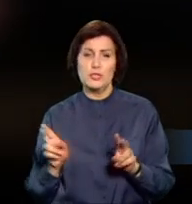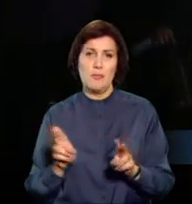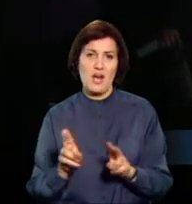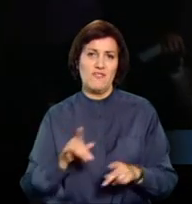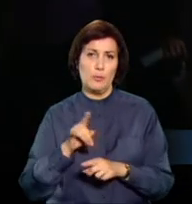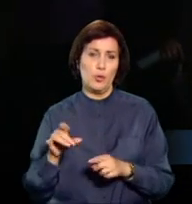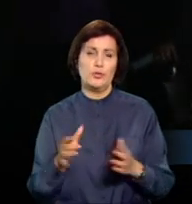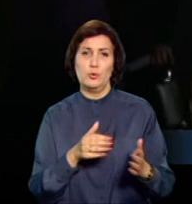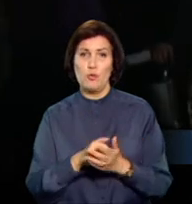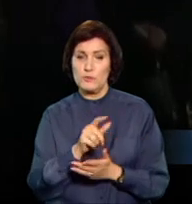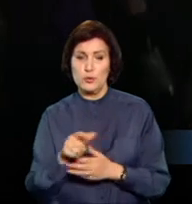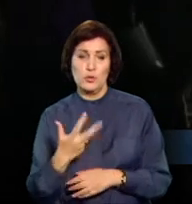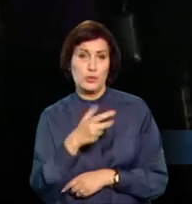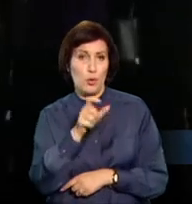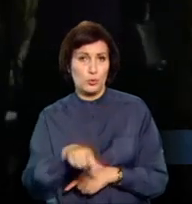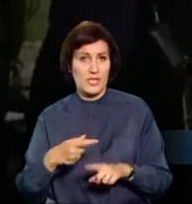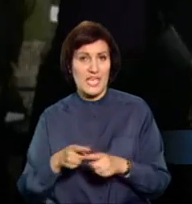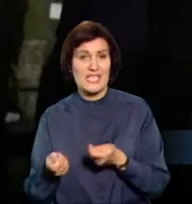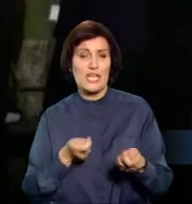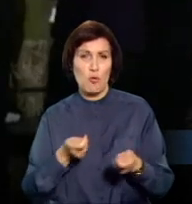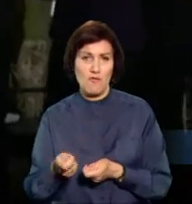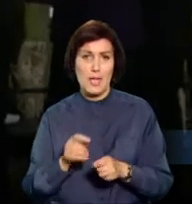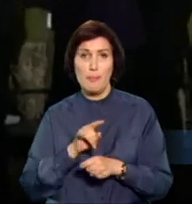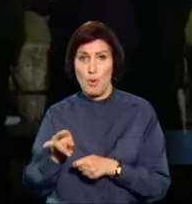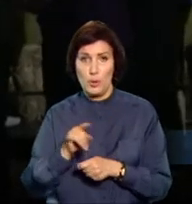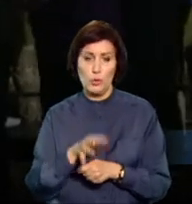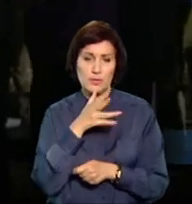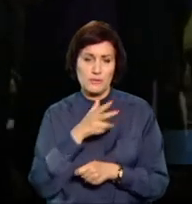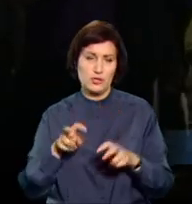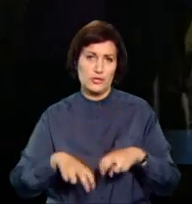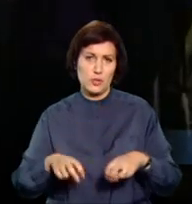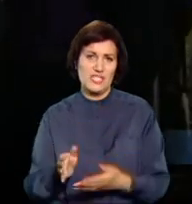до них. 3 людей, які керували польотами, на час розслідування відсторонили від роботи.